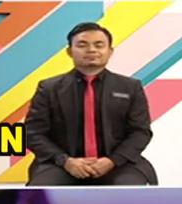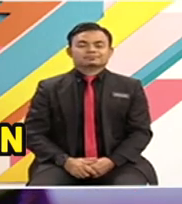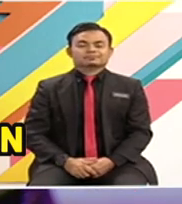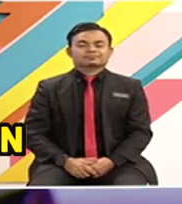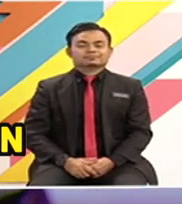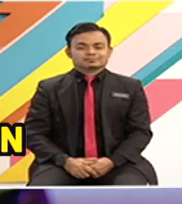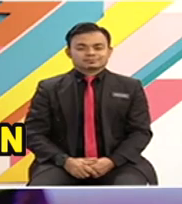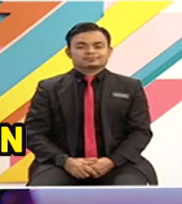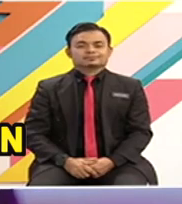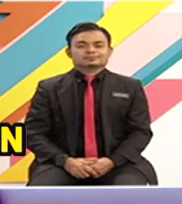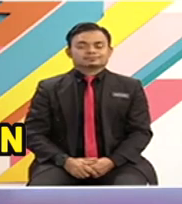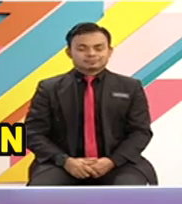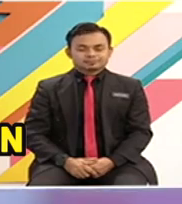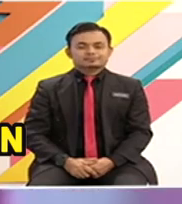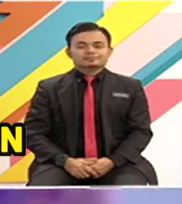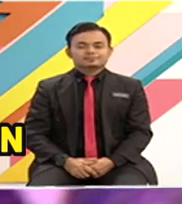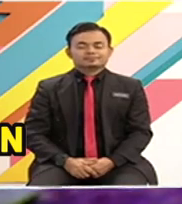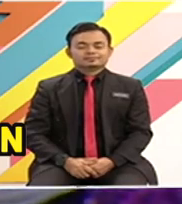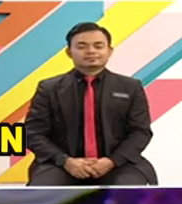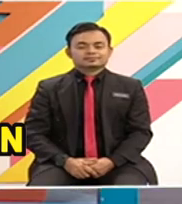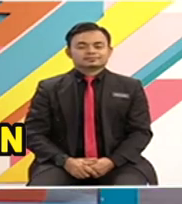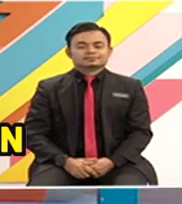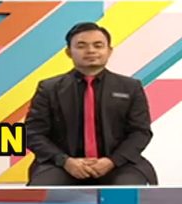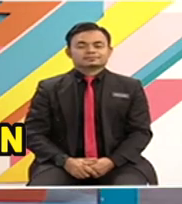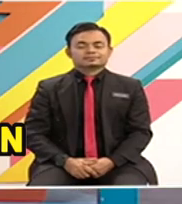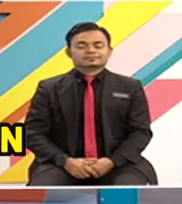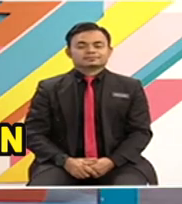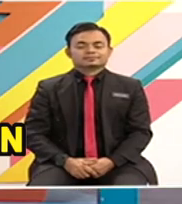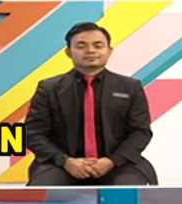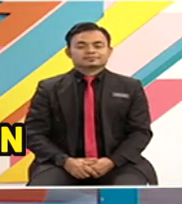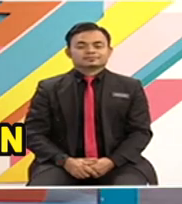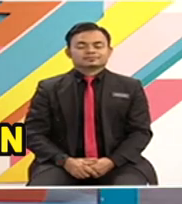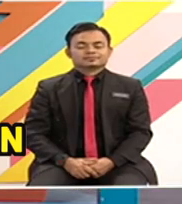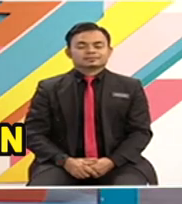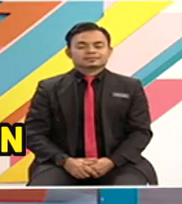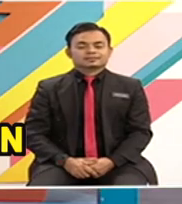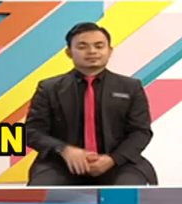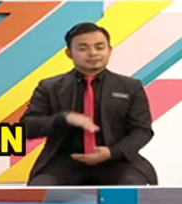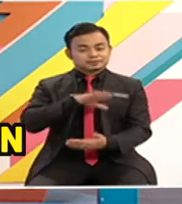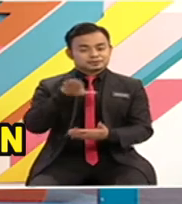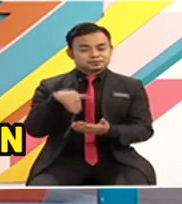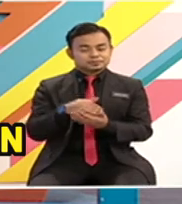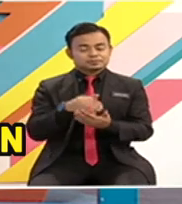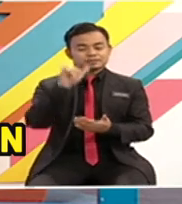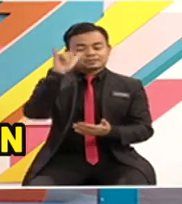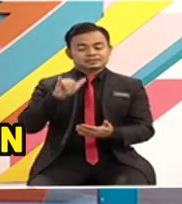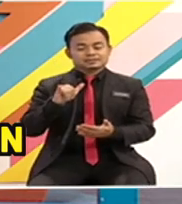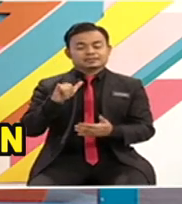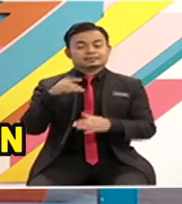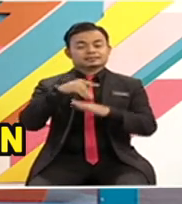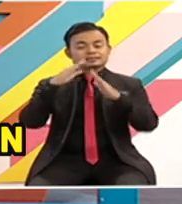12345 serasa ada di rumah senyuman suka main caleg tak banyak menjadi